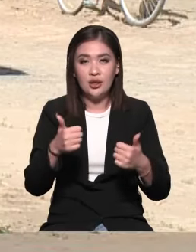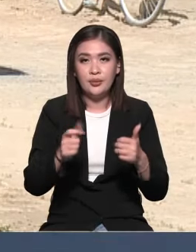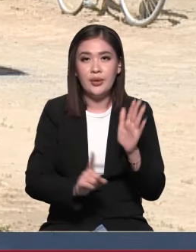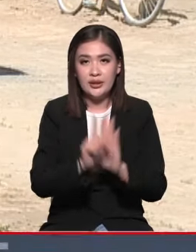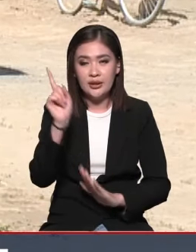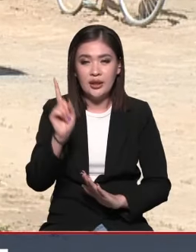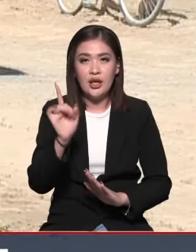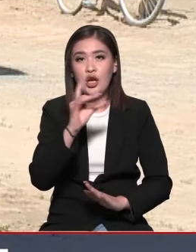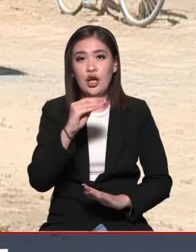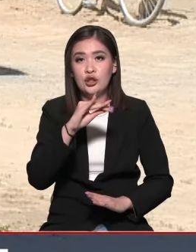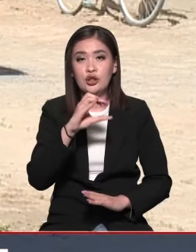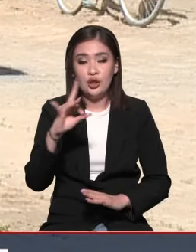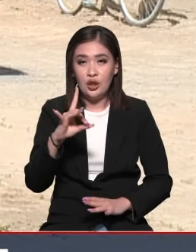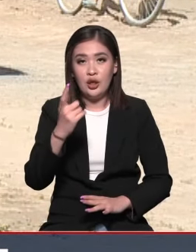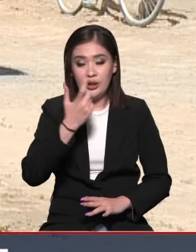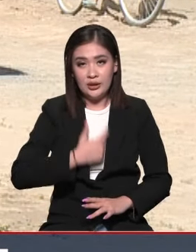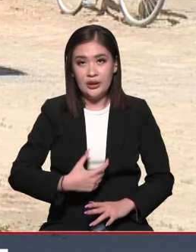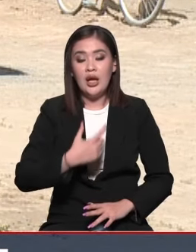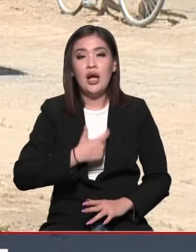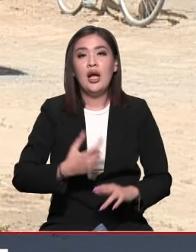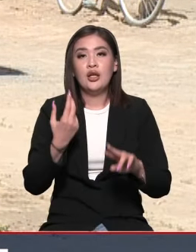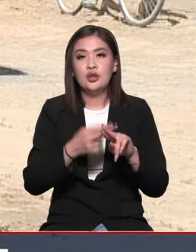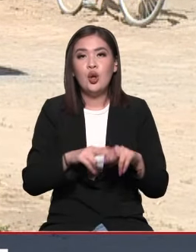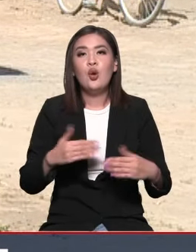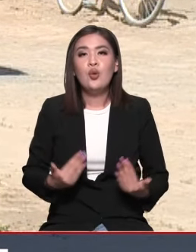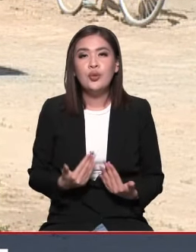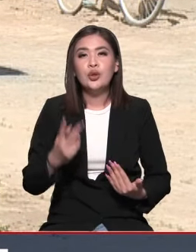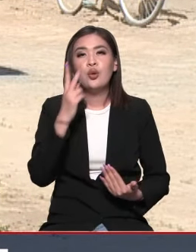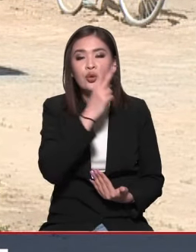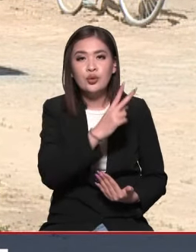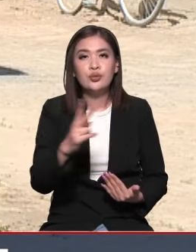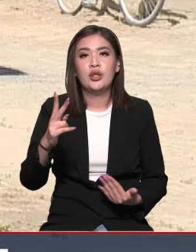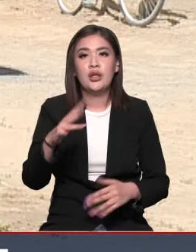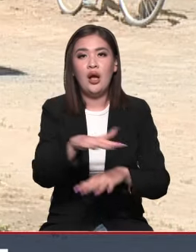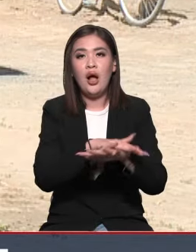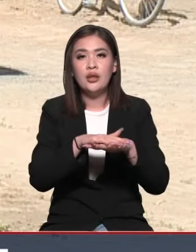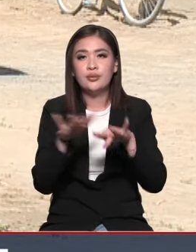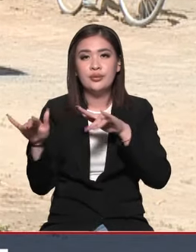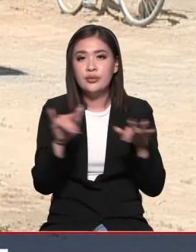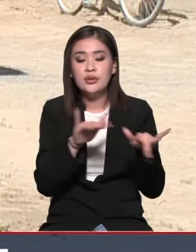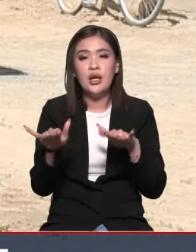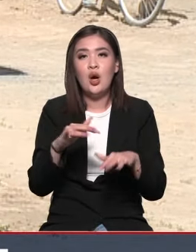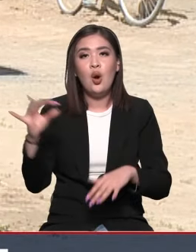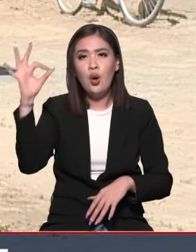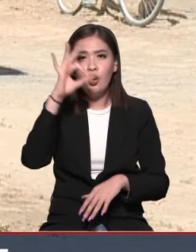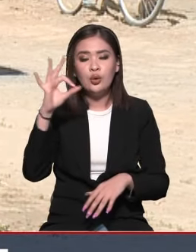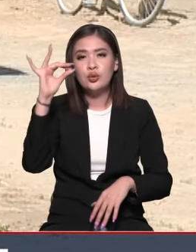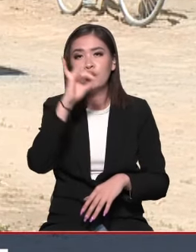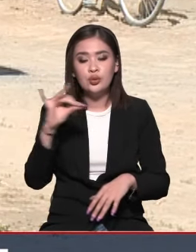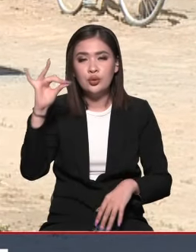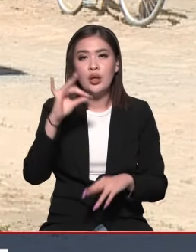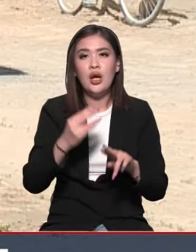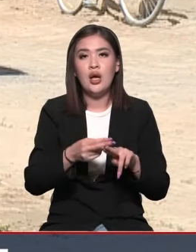ретінде өзімнің осы өмірде көріп жатқан, қоғамда көріп жатқан оқиғаларды, немесе